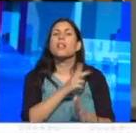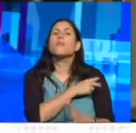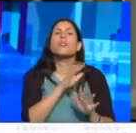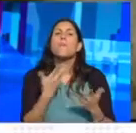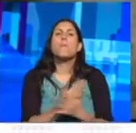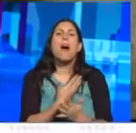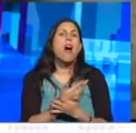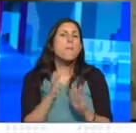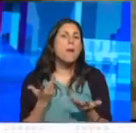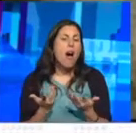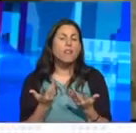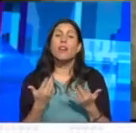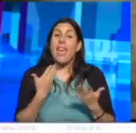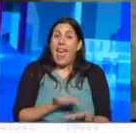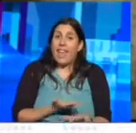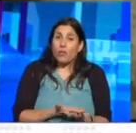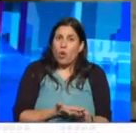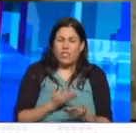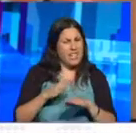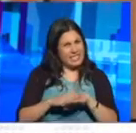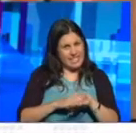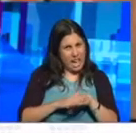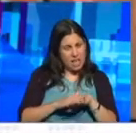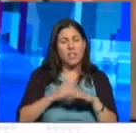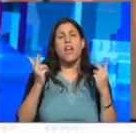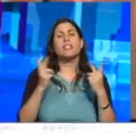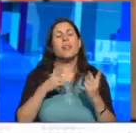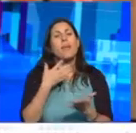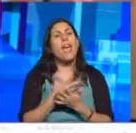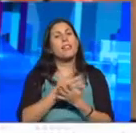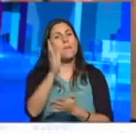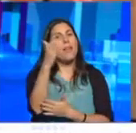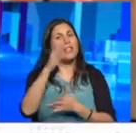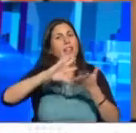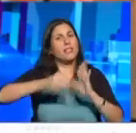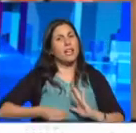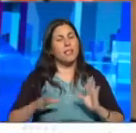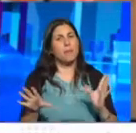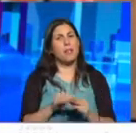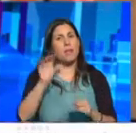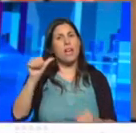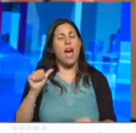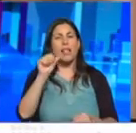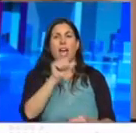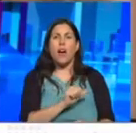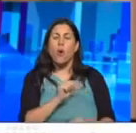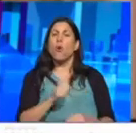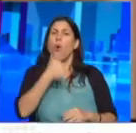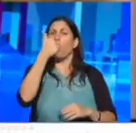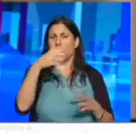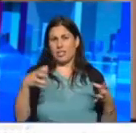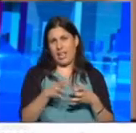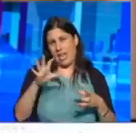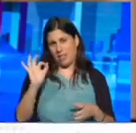התחדש מאז זה העדויות, הסכם עד המדינה שנחתם עם ארי ארו, ראש הסגל של לשכת נתניהו,